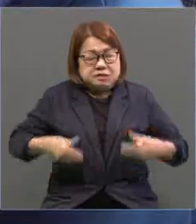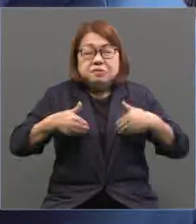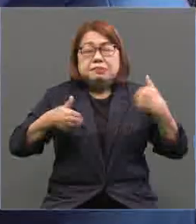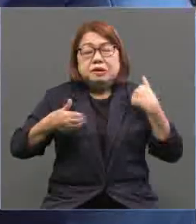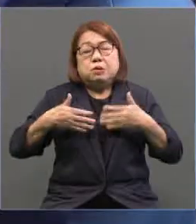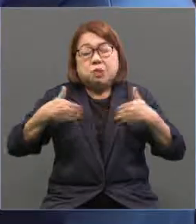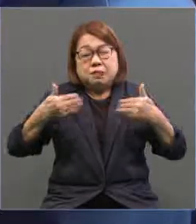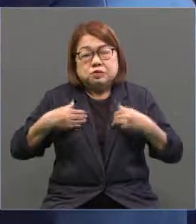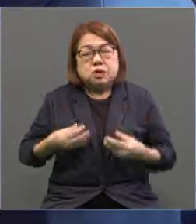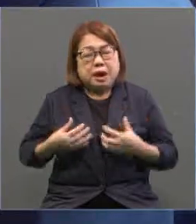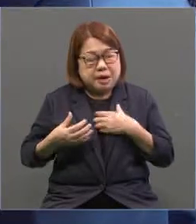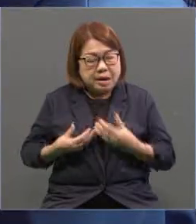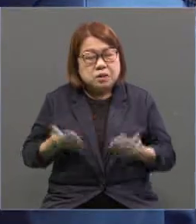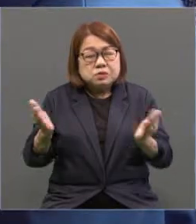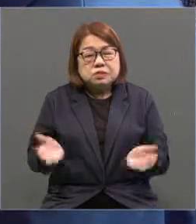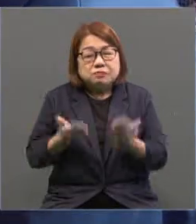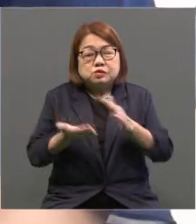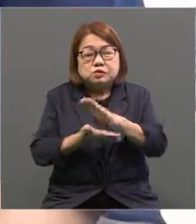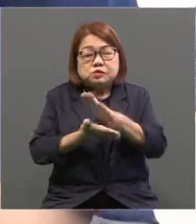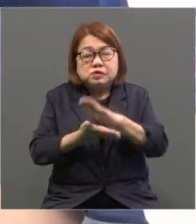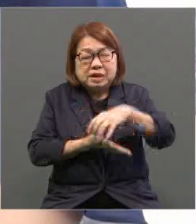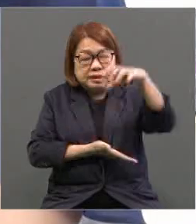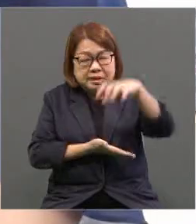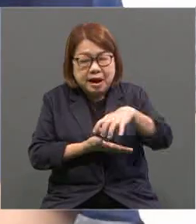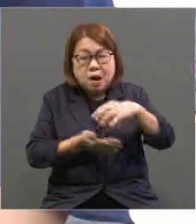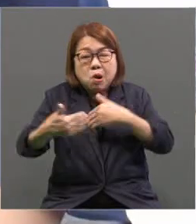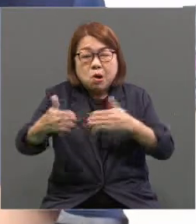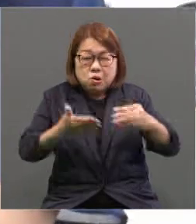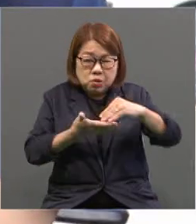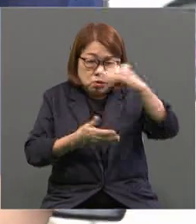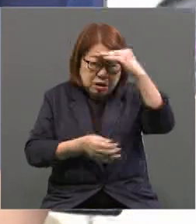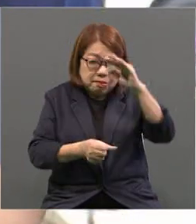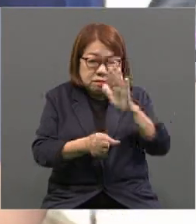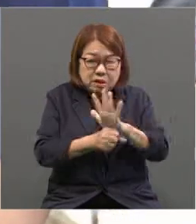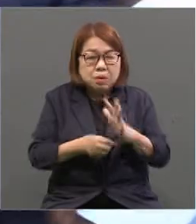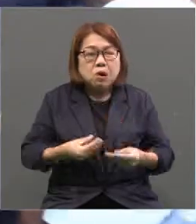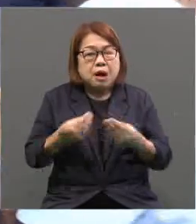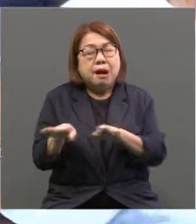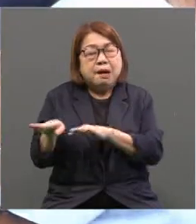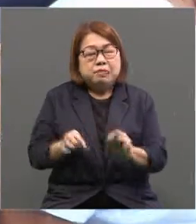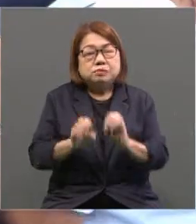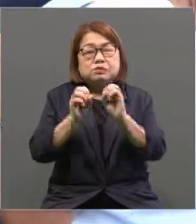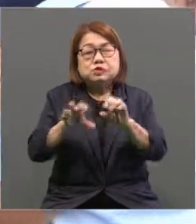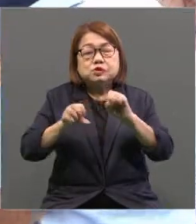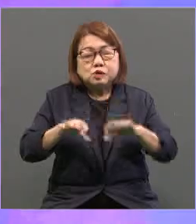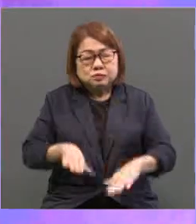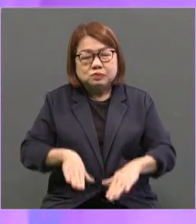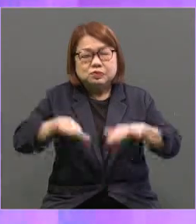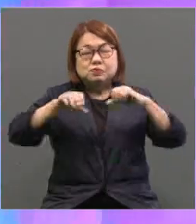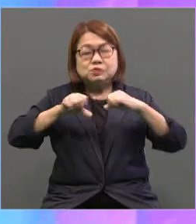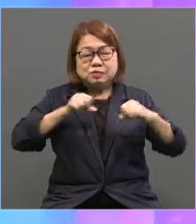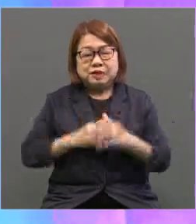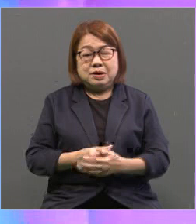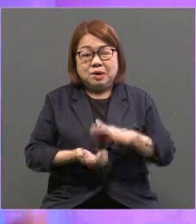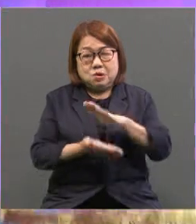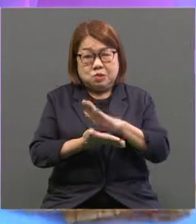ที่จะสนับสนุนโรงเรียนที่ขาดแคลนอาคารเรียนให้เขามีความพร้อมในการจัดการเรียนการสอนแก่เยาวชนต่อไปซึ่งโรงเรียนบ้าน